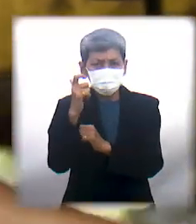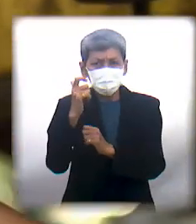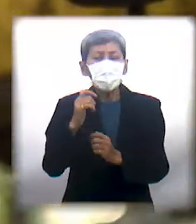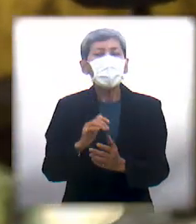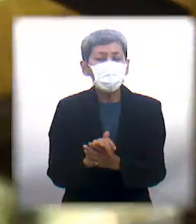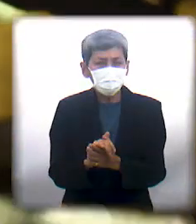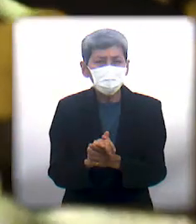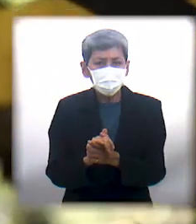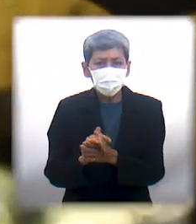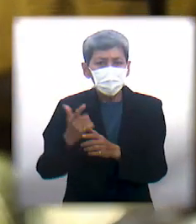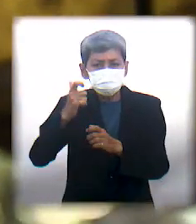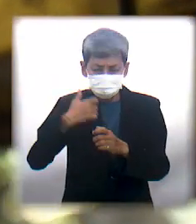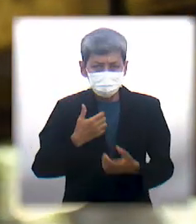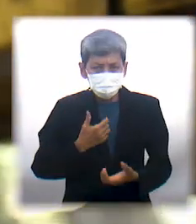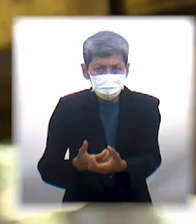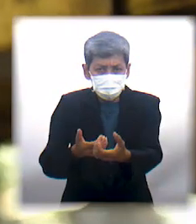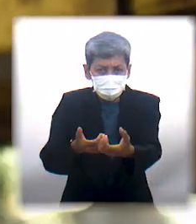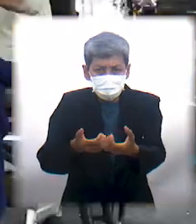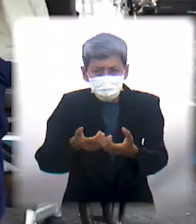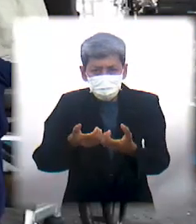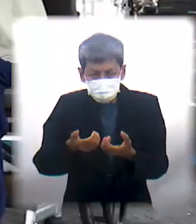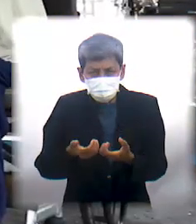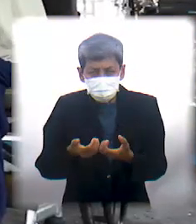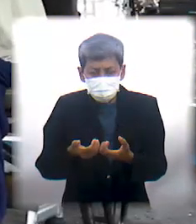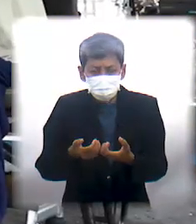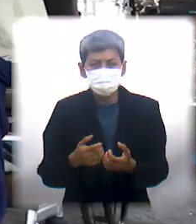อ๋อถอดน็อตข้างในหนูถือให้ ครับ